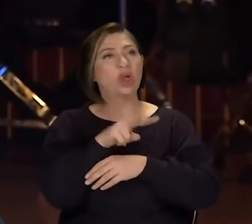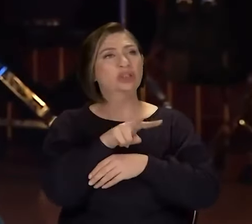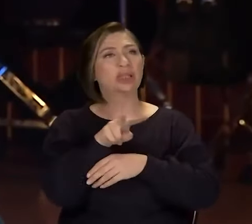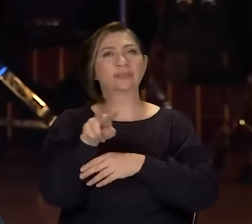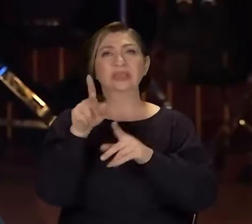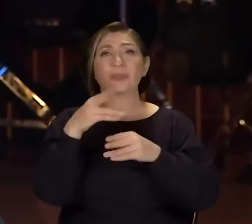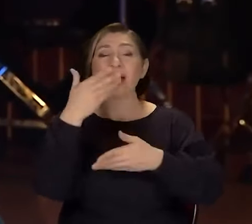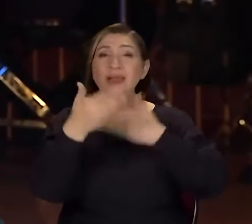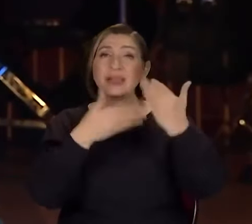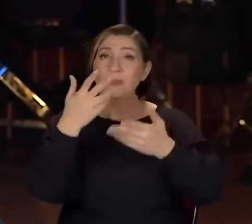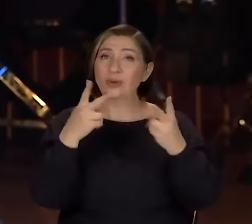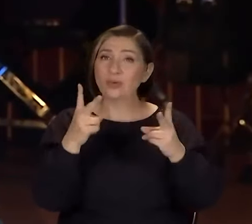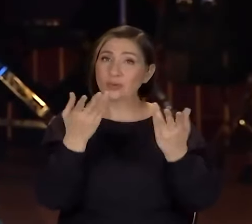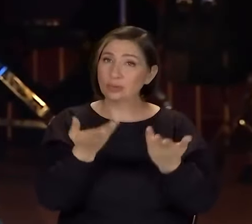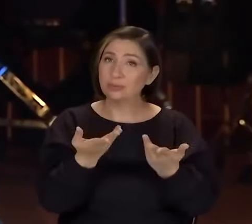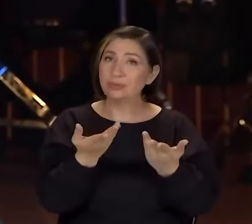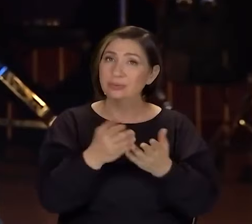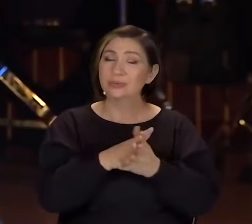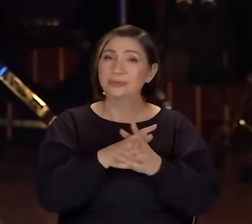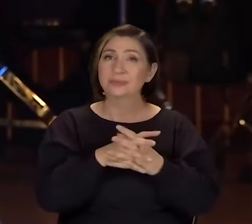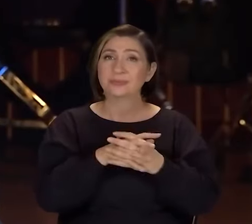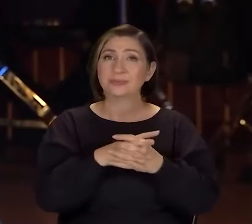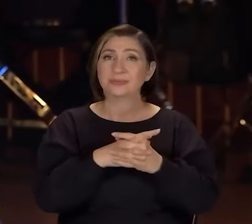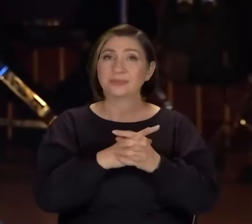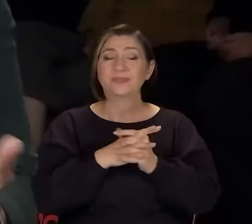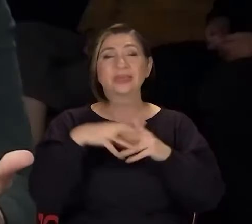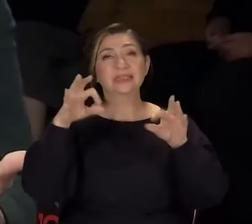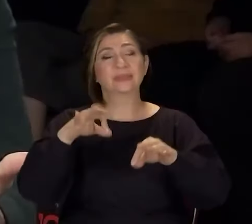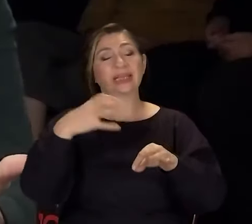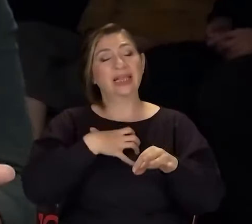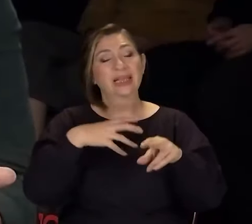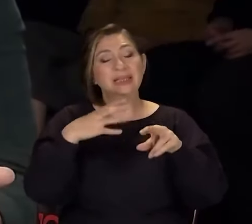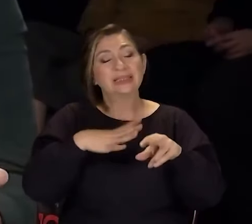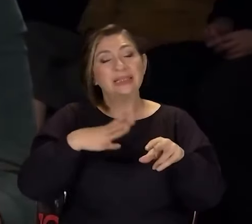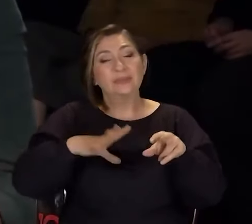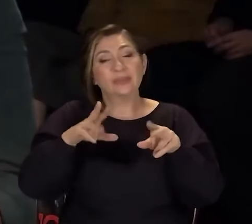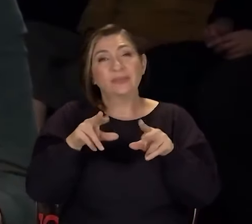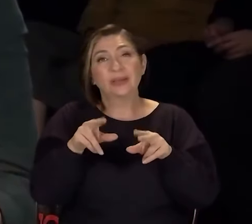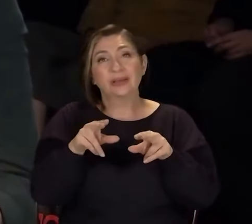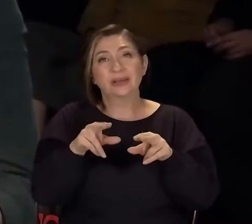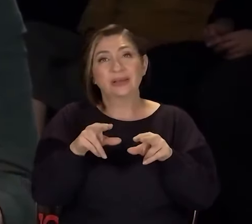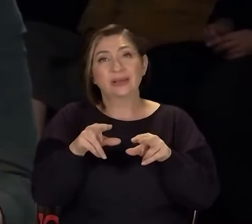gibi anlatabiliyorsun. Ne kadar evet, güzel. Evet, evet, evet. Şimdi artık kendi istediğim gibi